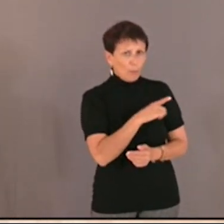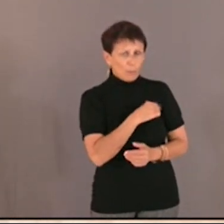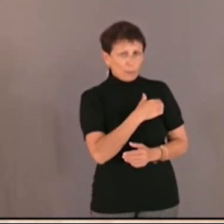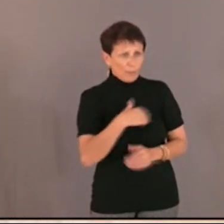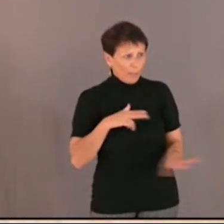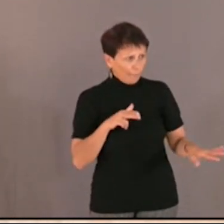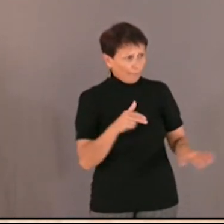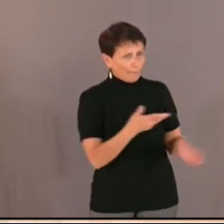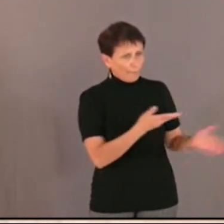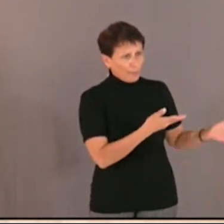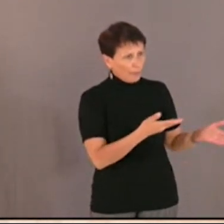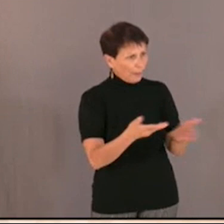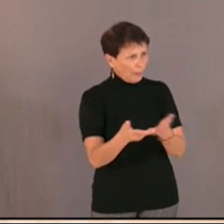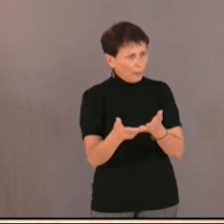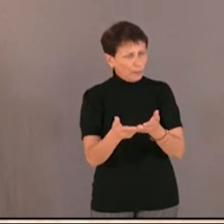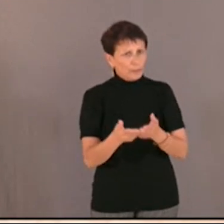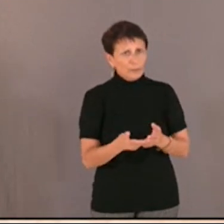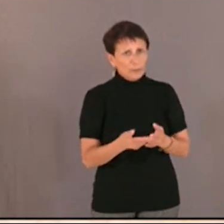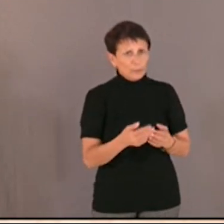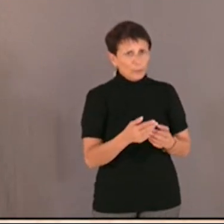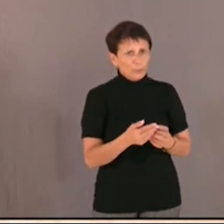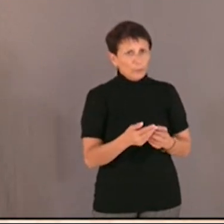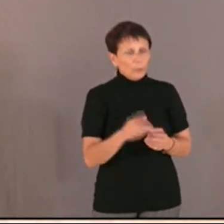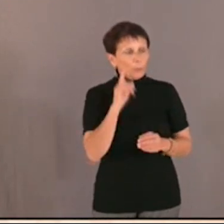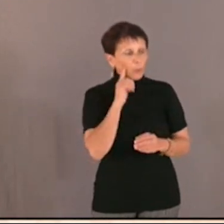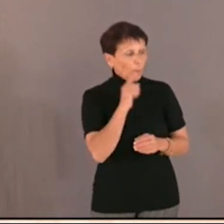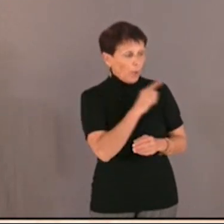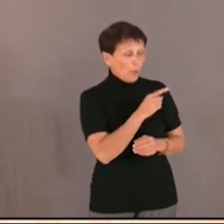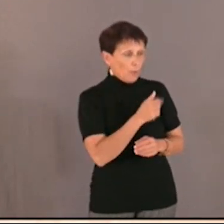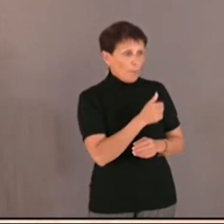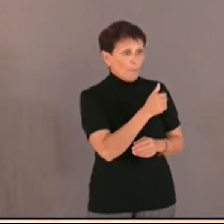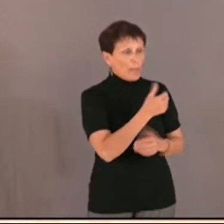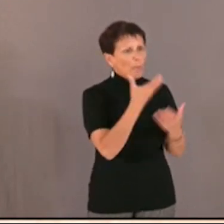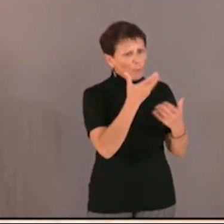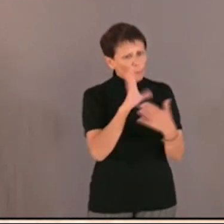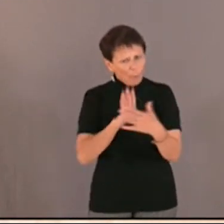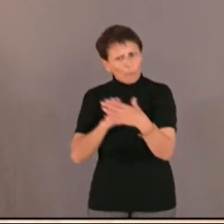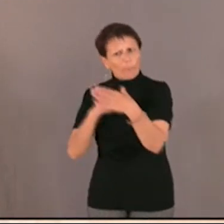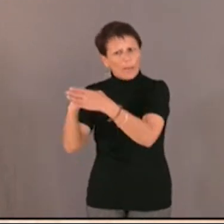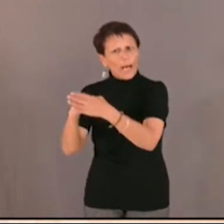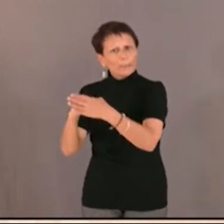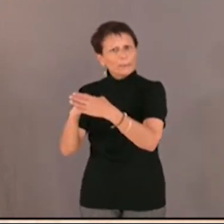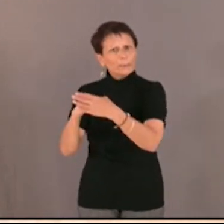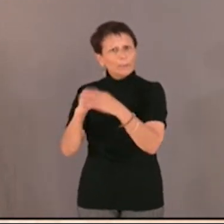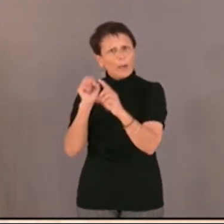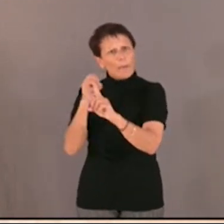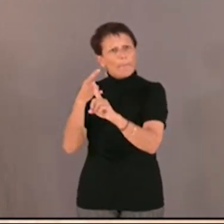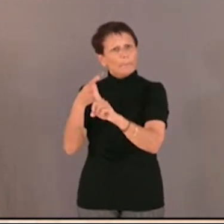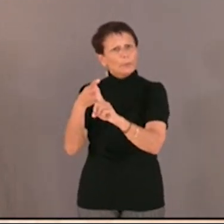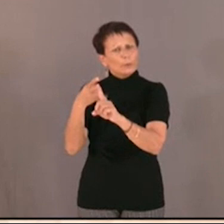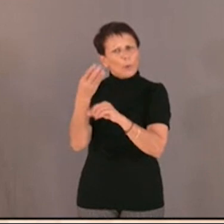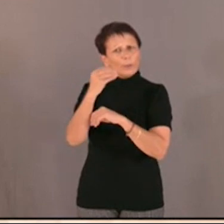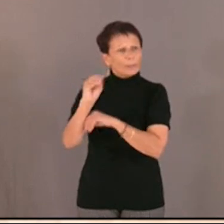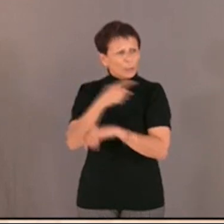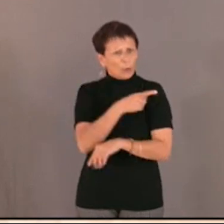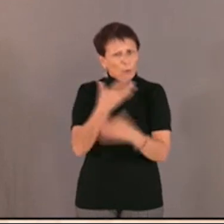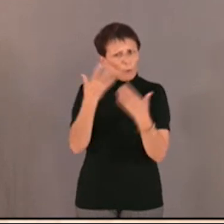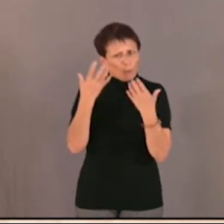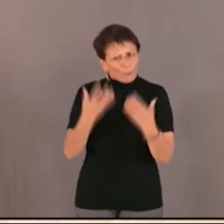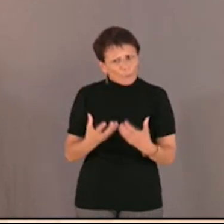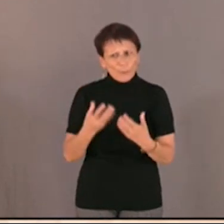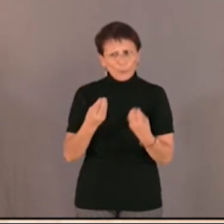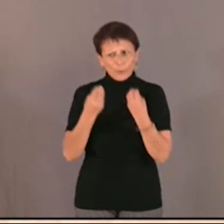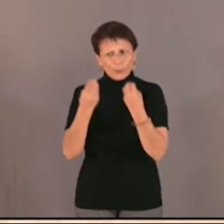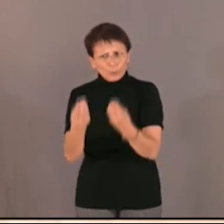policiers municipaux seront malheureusement employés, parce qu'eux aussi demandent à participer à cette mission de sécurisation,